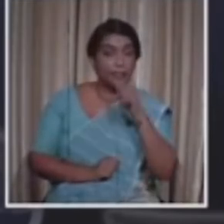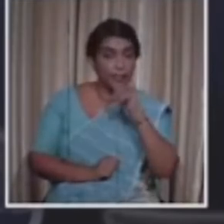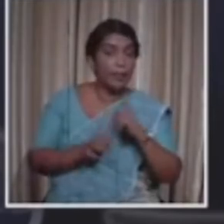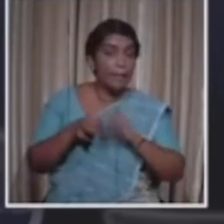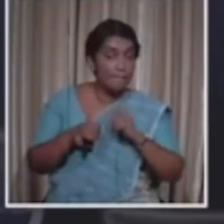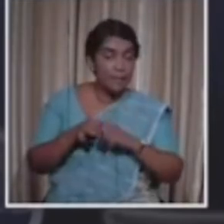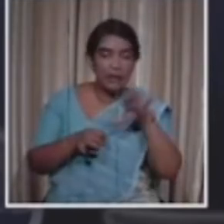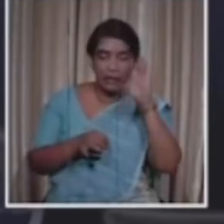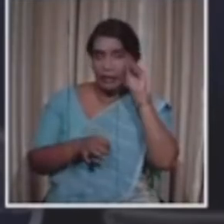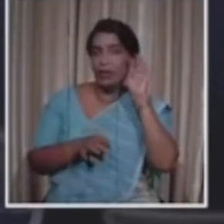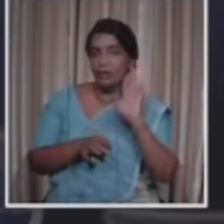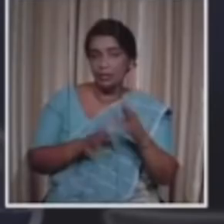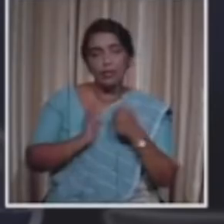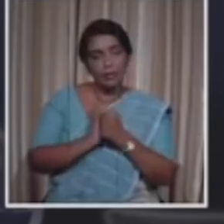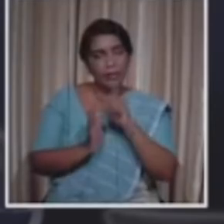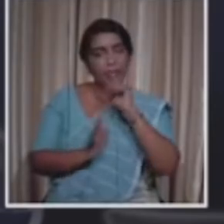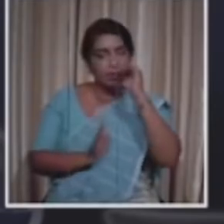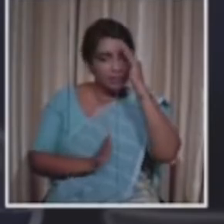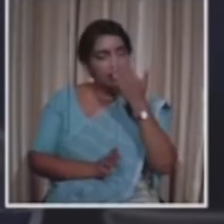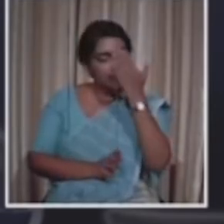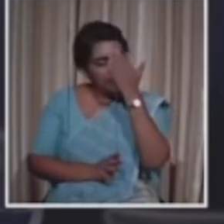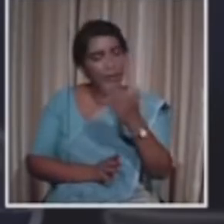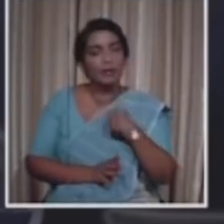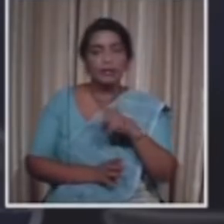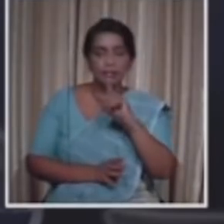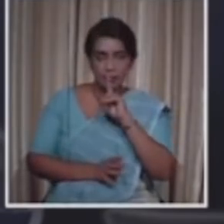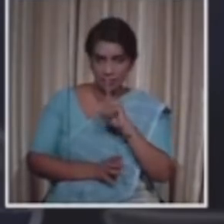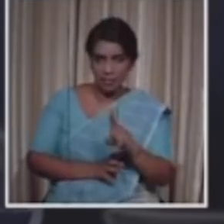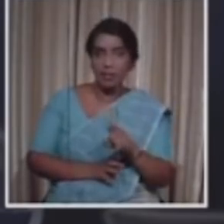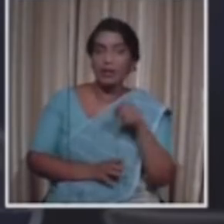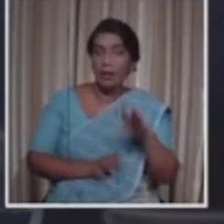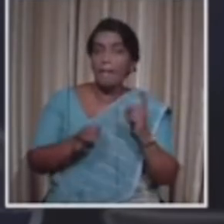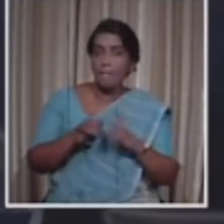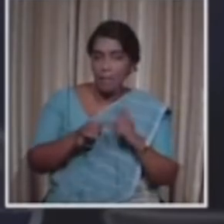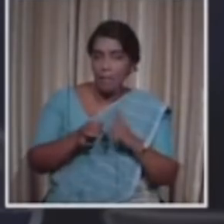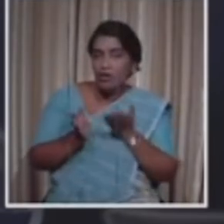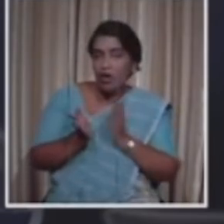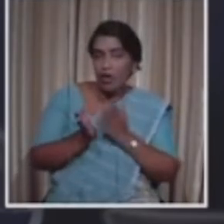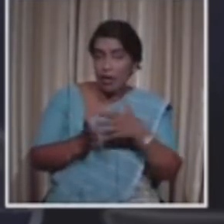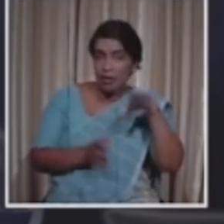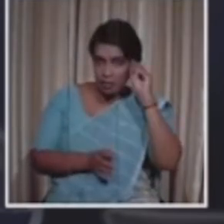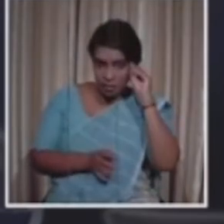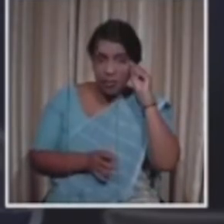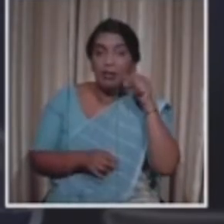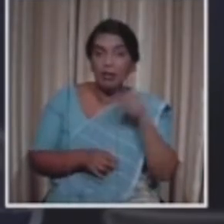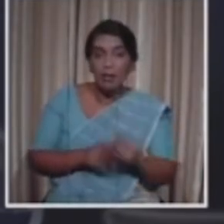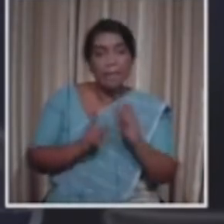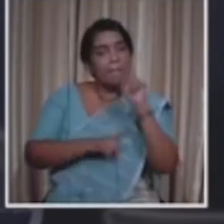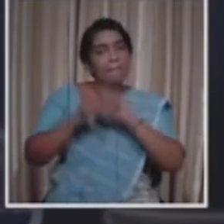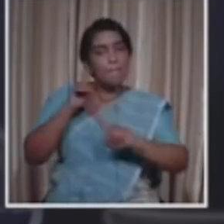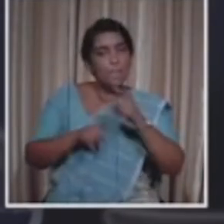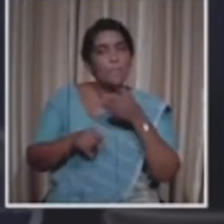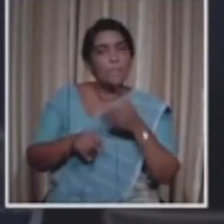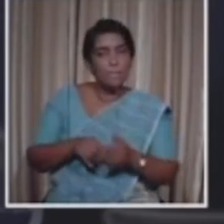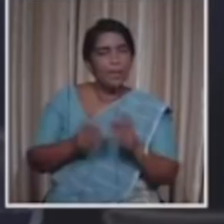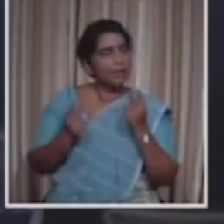ගන්න ඕනේ. ඒ නිසා ගරු කතා නායකතුමනි, මම ඉතාම ගෞරවයෙන් ඉල්ලා සිටිනවා මේ ප්‍රශ්න අපි අවබෝධ කරගෙන තිනවා නම් මේ පාර්ලිමේන්තුවේ